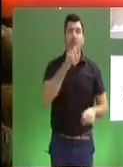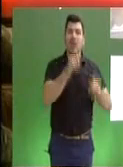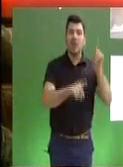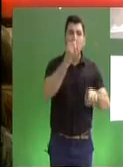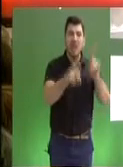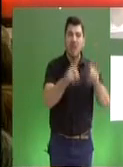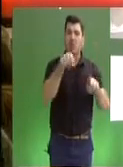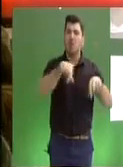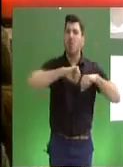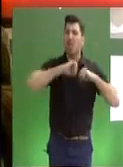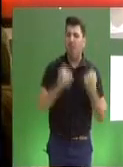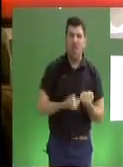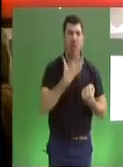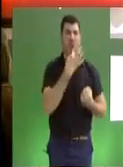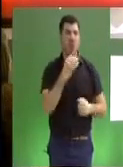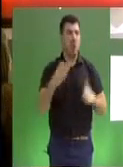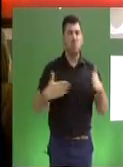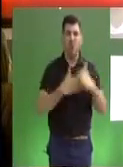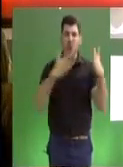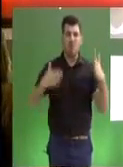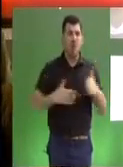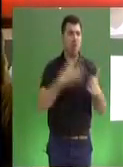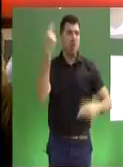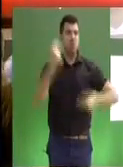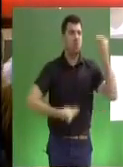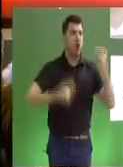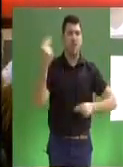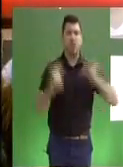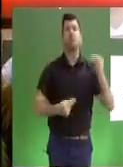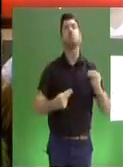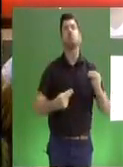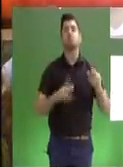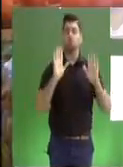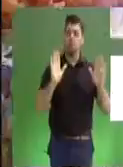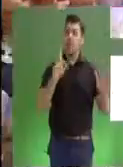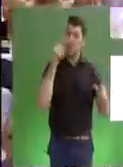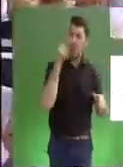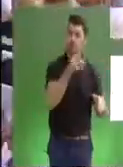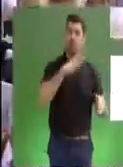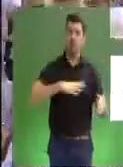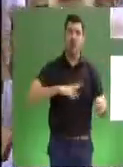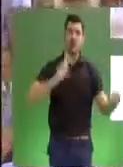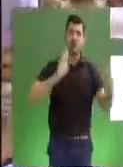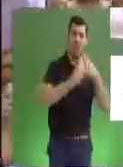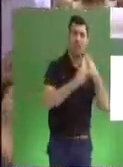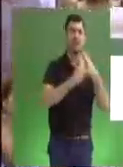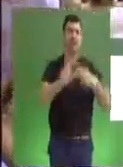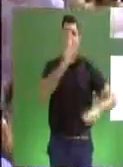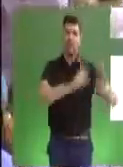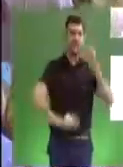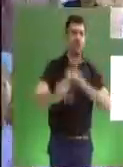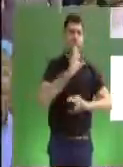απογοητευμένοι από τα προβλήματα που τους δημιούργησε η κρίση. Και με αυτούς που πίστηκαν από τις μεγαλοστομίες του